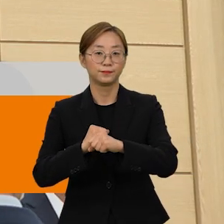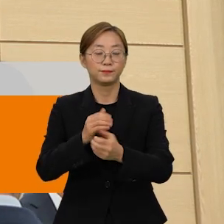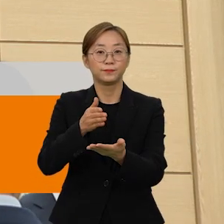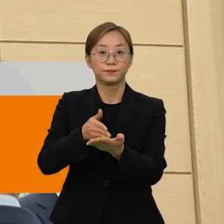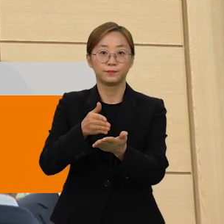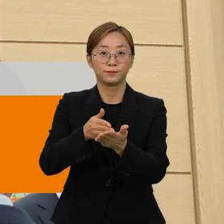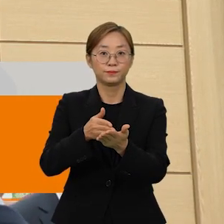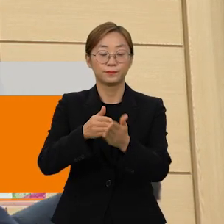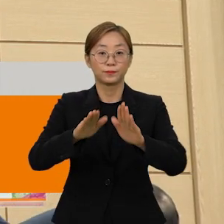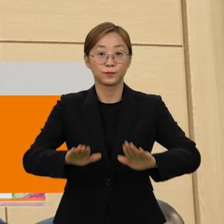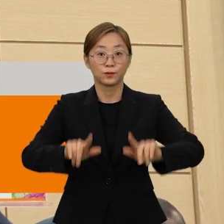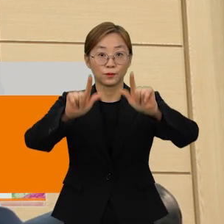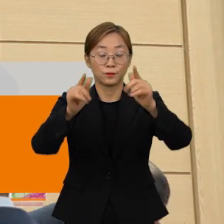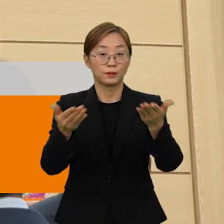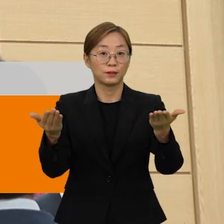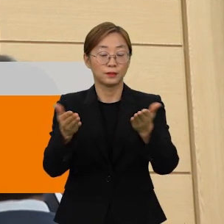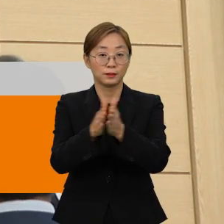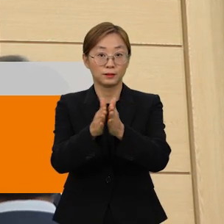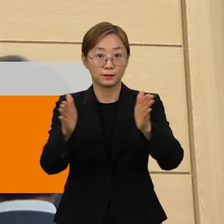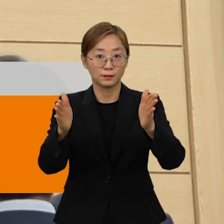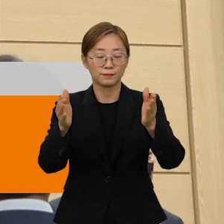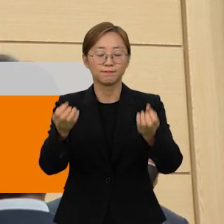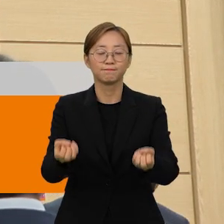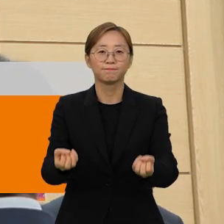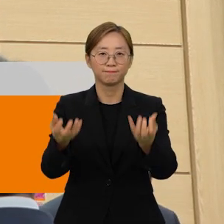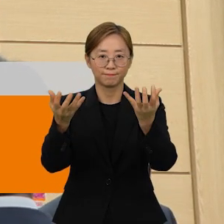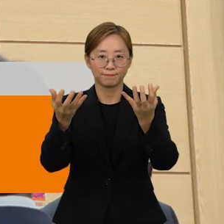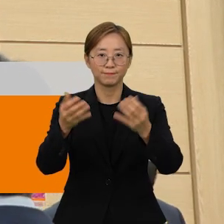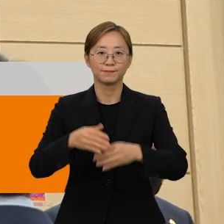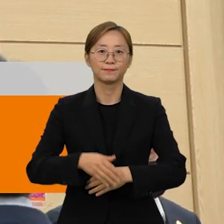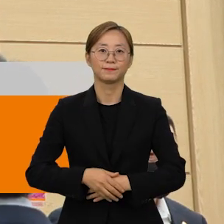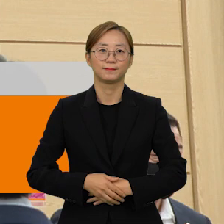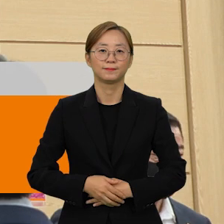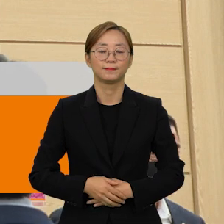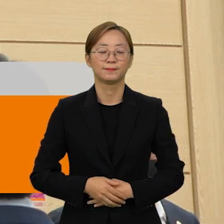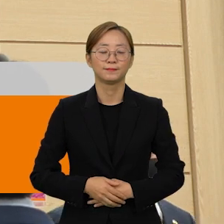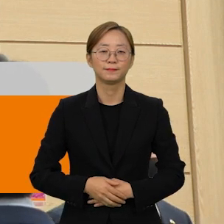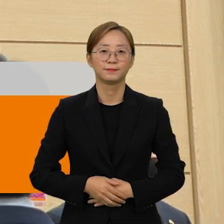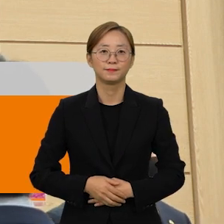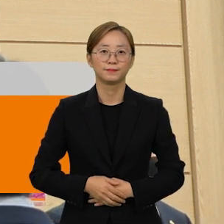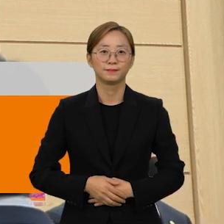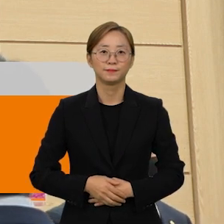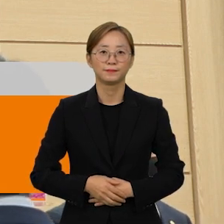주요 뉴스입니다. 2023년도 시무식이 열렸습니다.